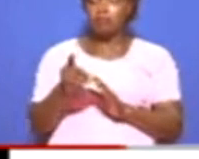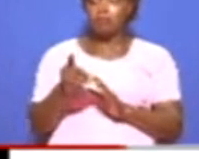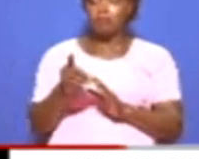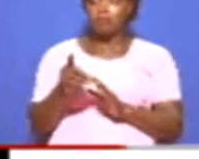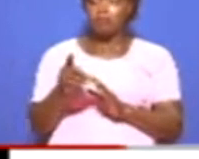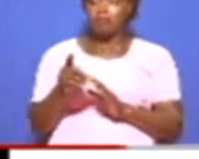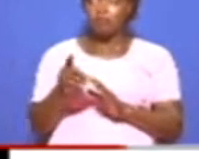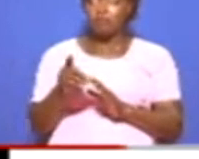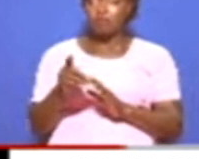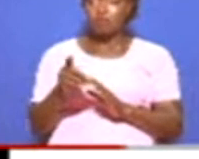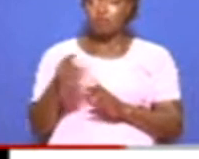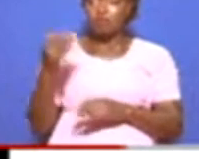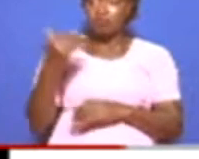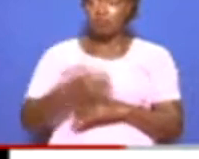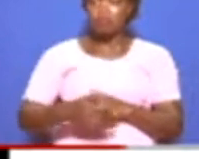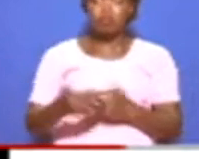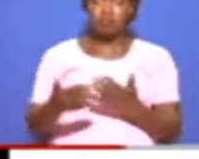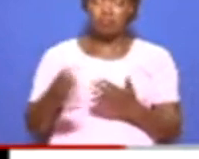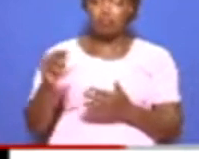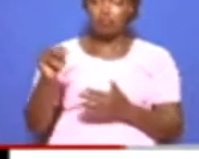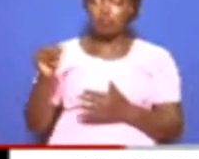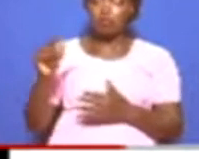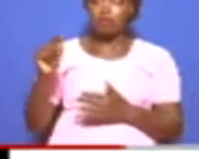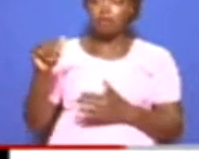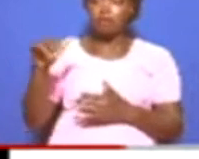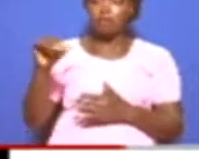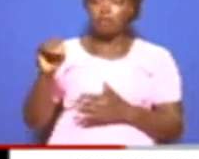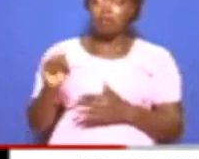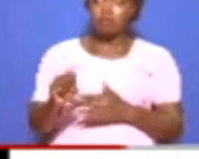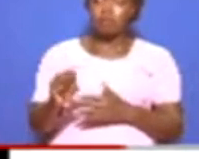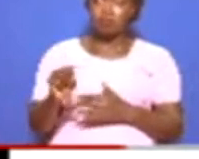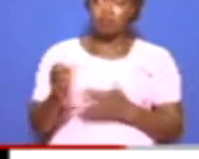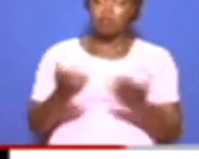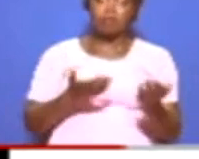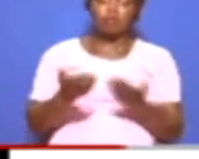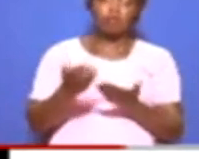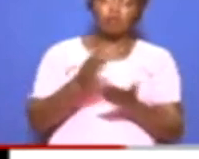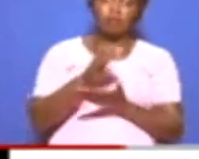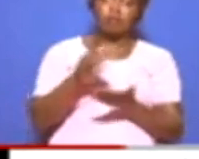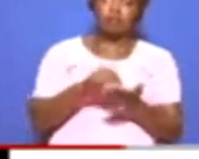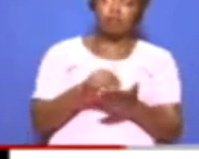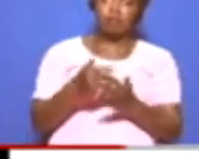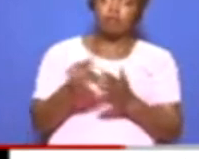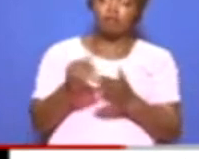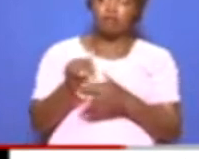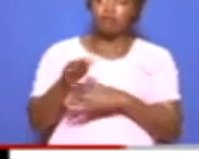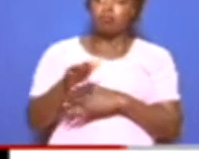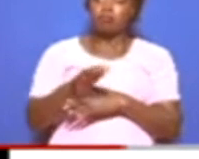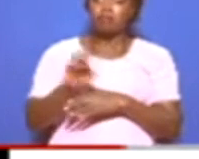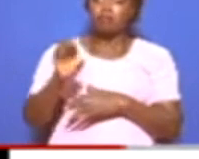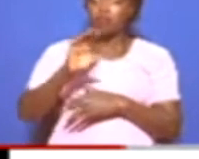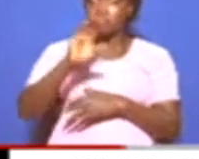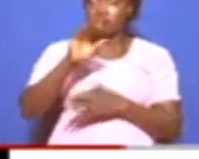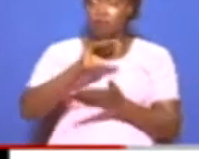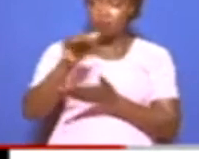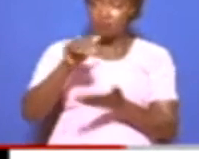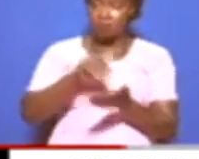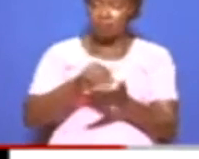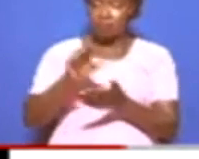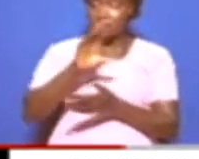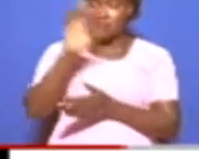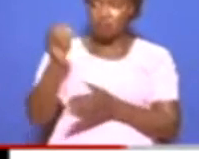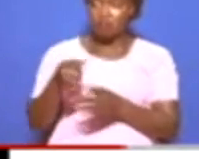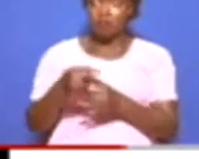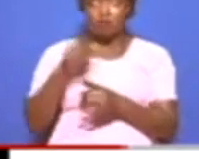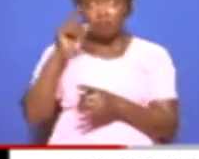mji wetu wa Busia ama Matayos constituency ni mji wa kibiashara, ni exit ya Eastern Central Africa. Kushatoka